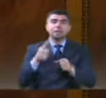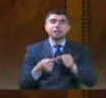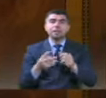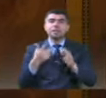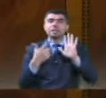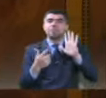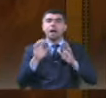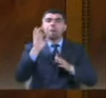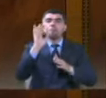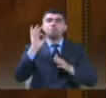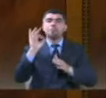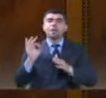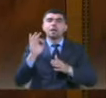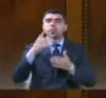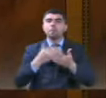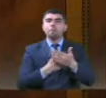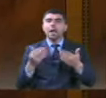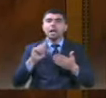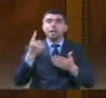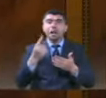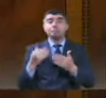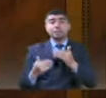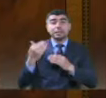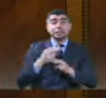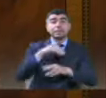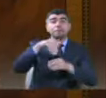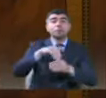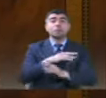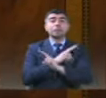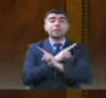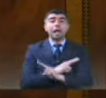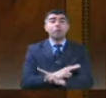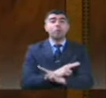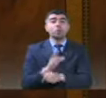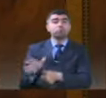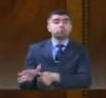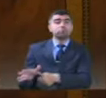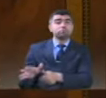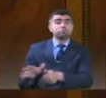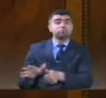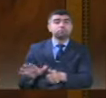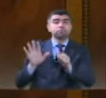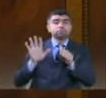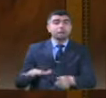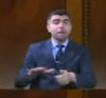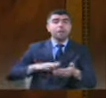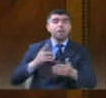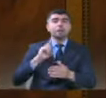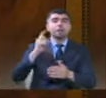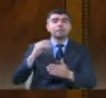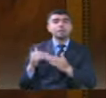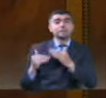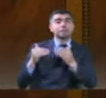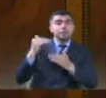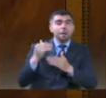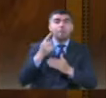درهم. الزيادة في معاشات المتقاعدين ب 600 درهم شهريا مما يتطلب 4.2 مليار درهم إضافية